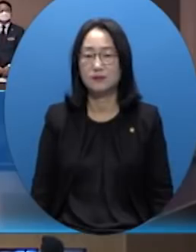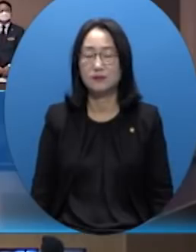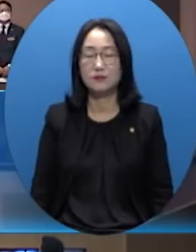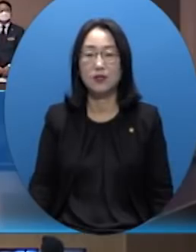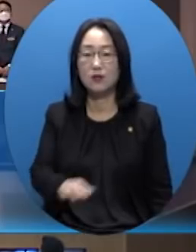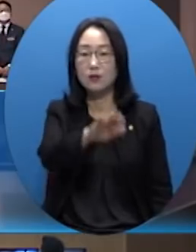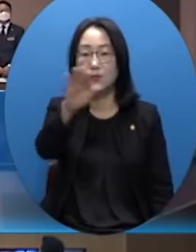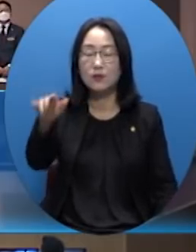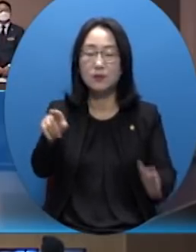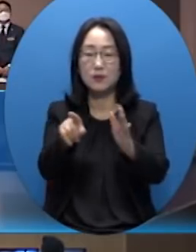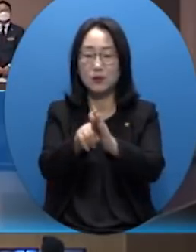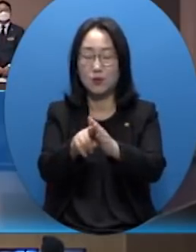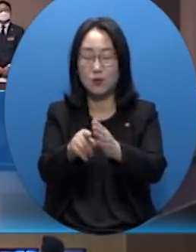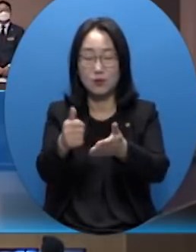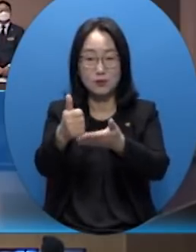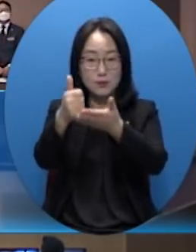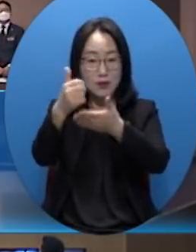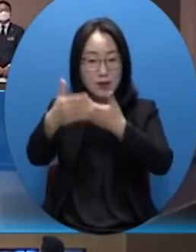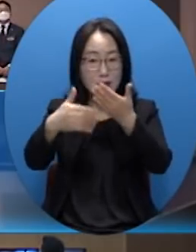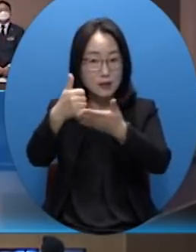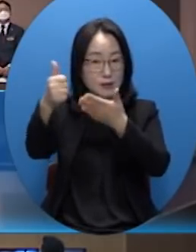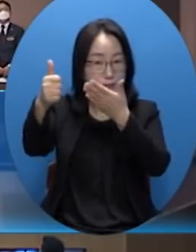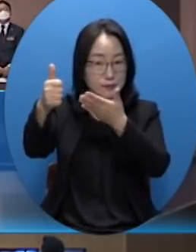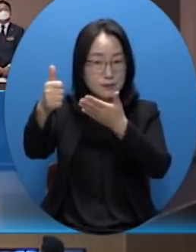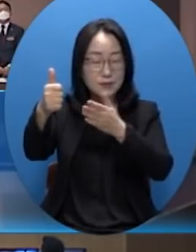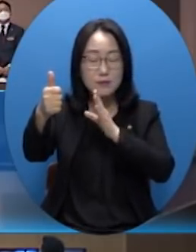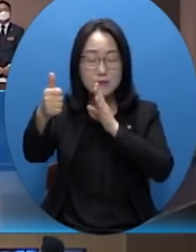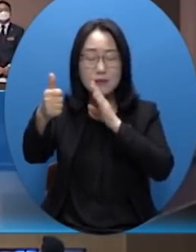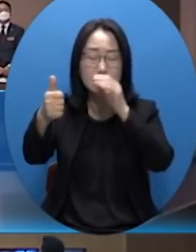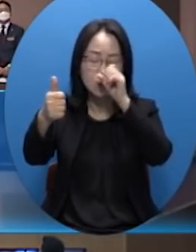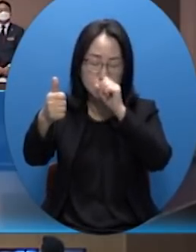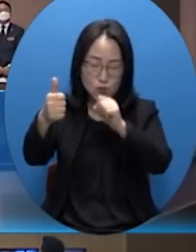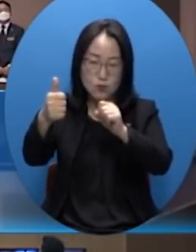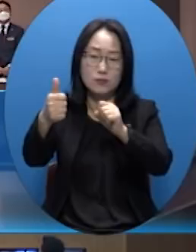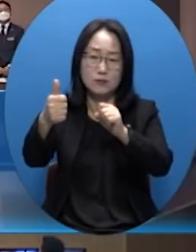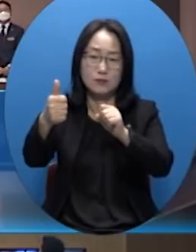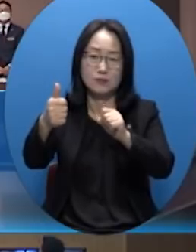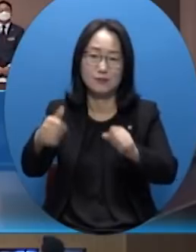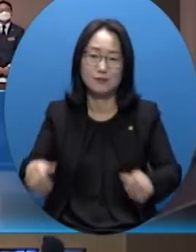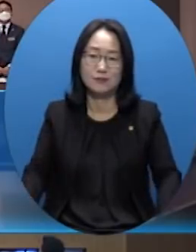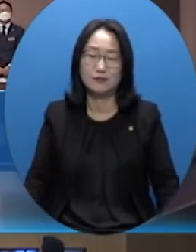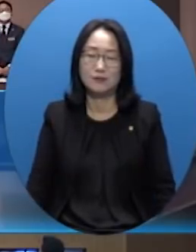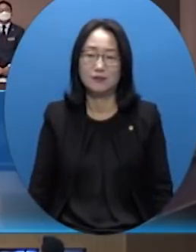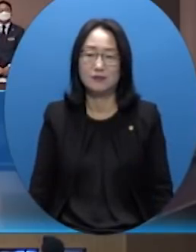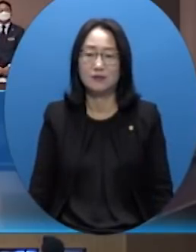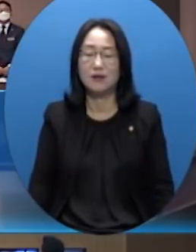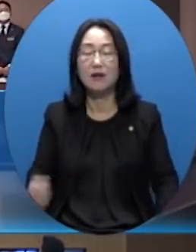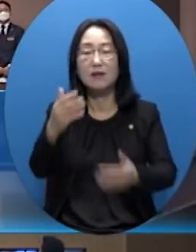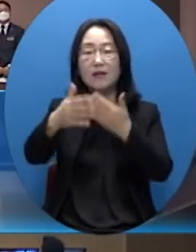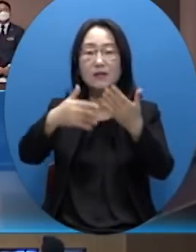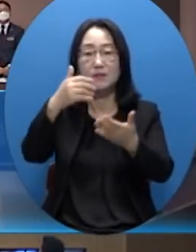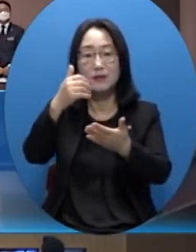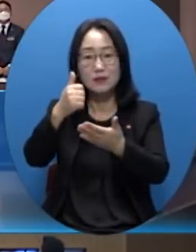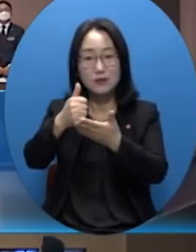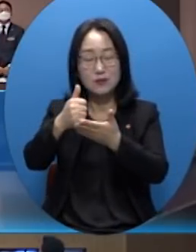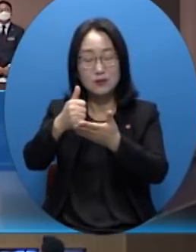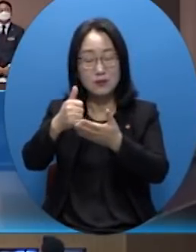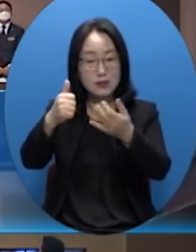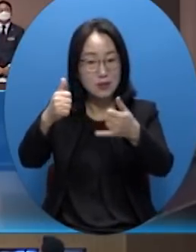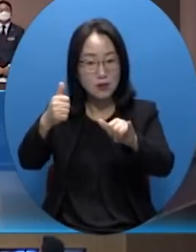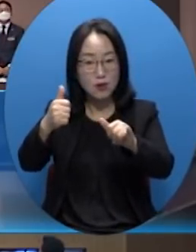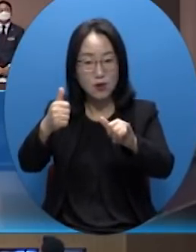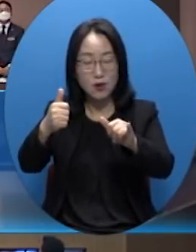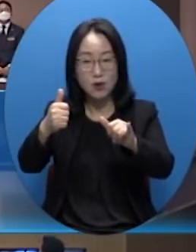우리가 믿고 섬기는 하나님은 참으로 좋으신 하나님이십니다 하나님께서는 할매 차들이 주지만